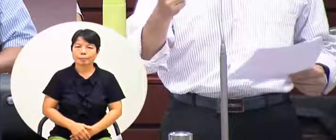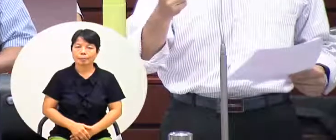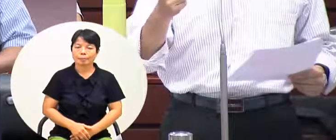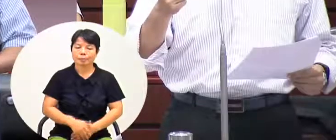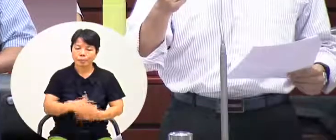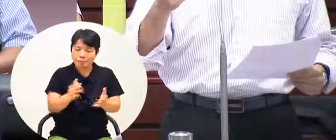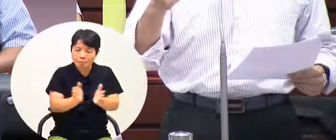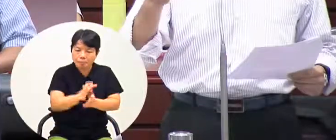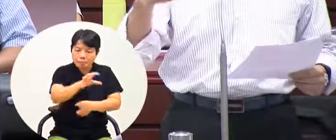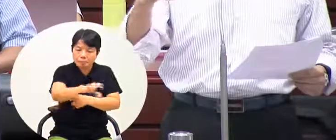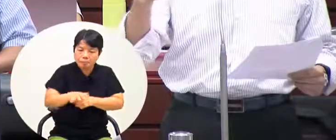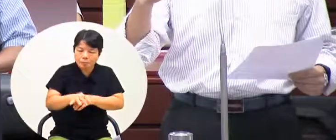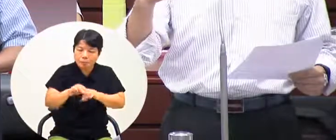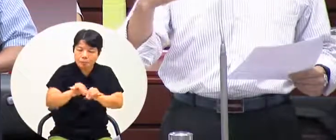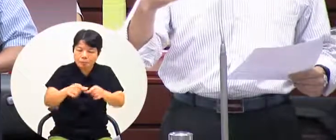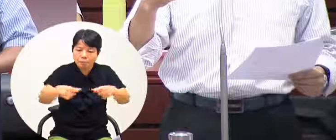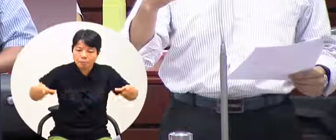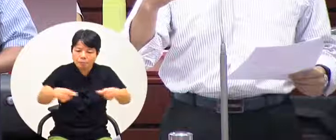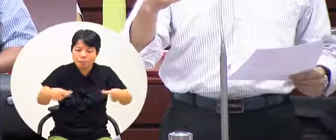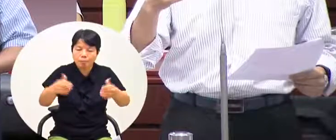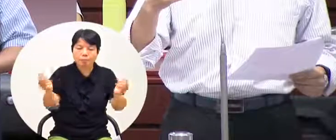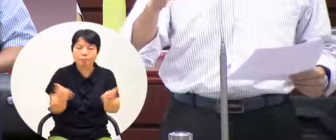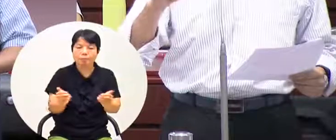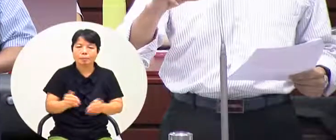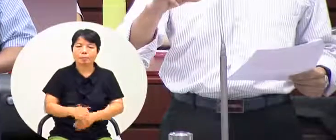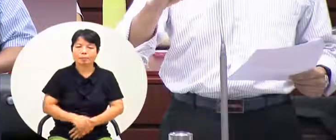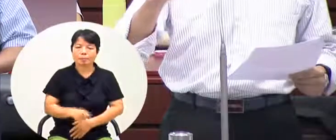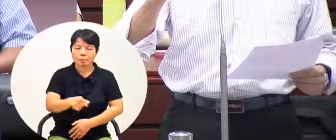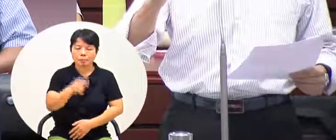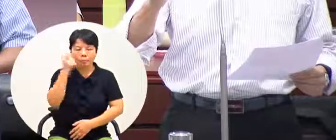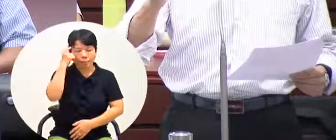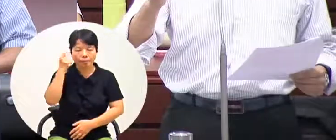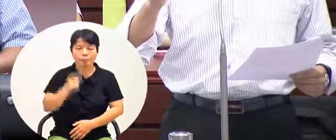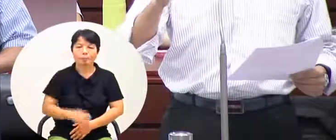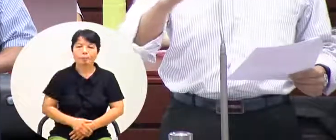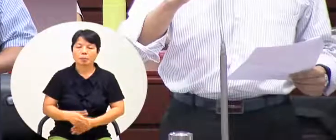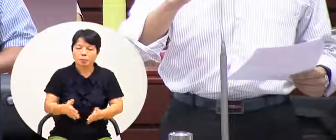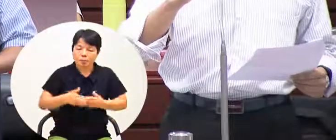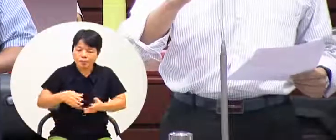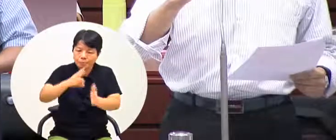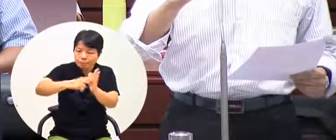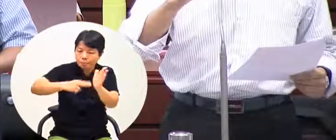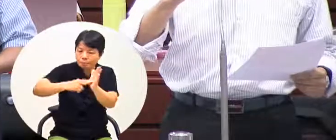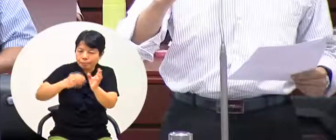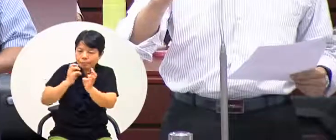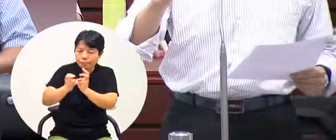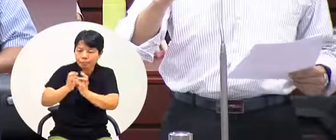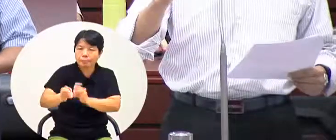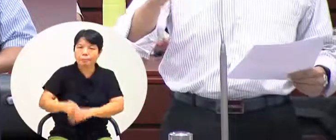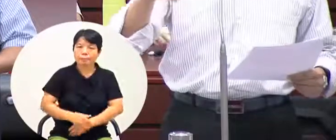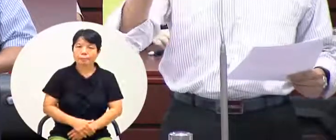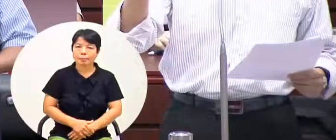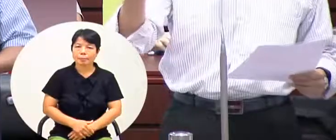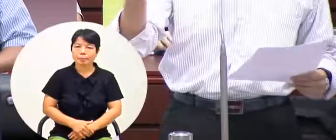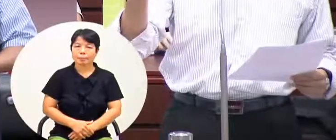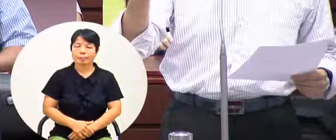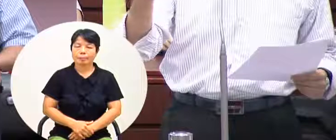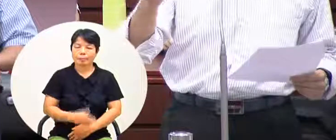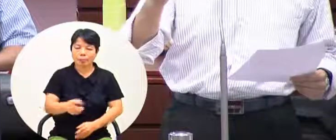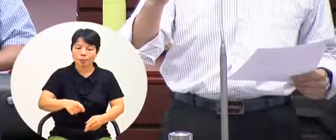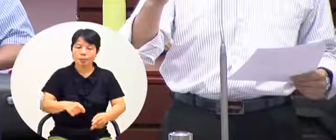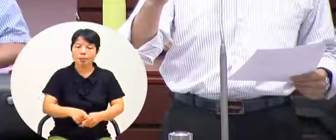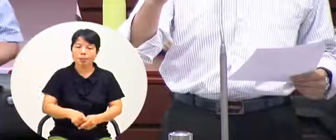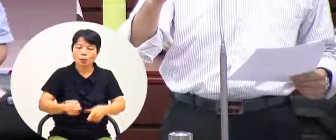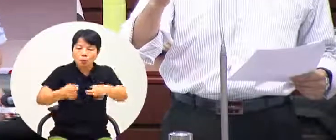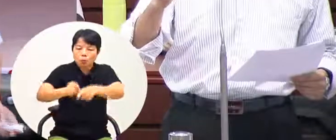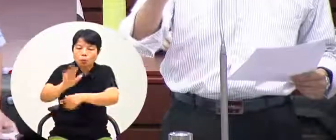问题。你认为我们需要加以说明，啊，加所谓的迄个公有土地，啊，一个征求他们同